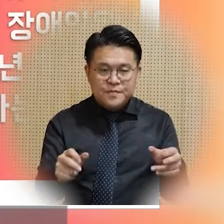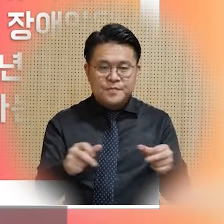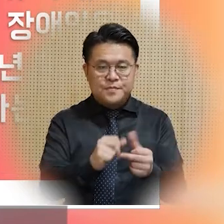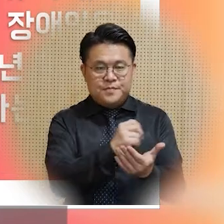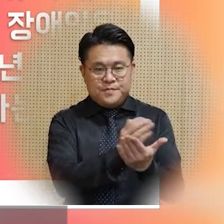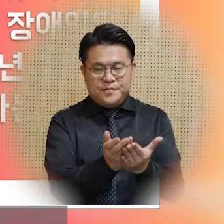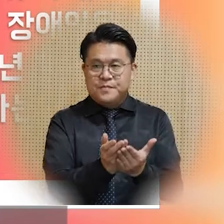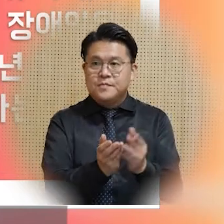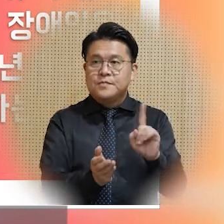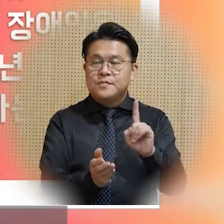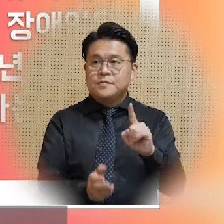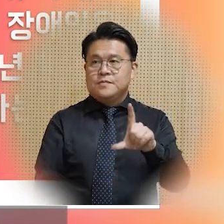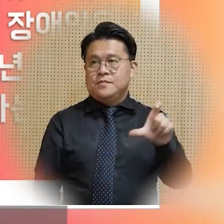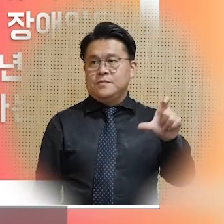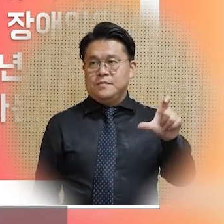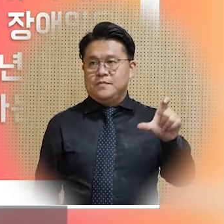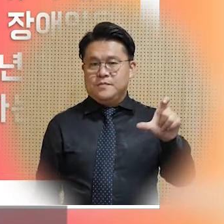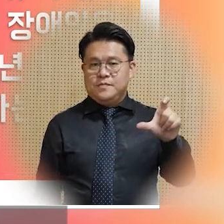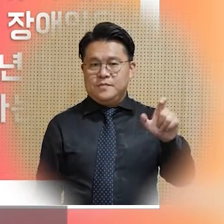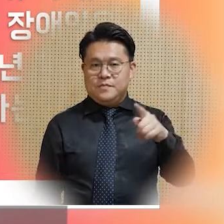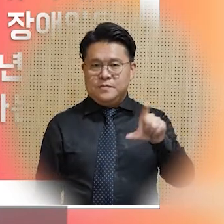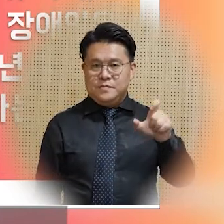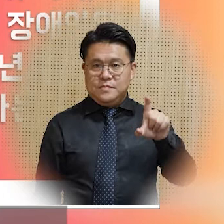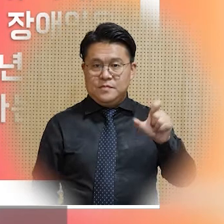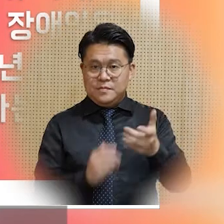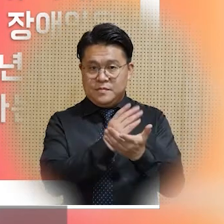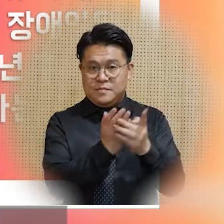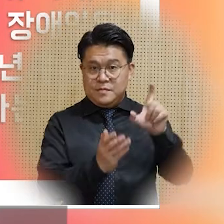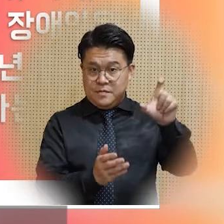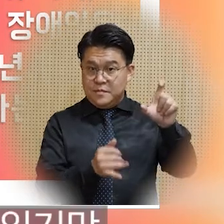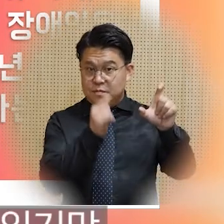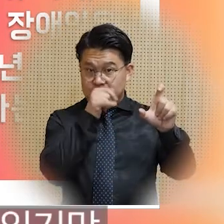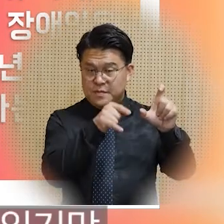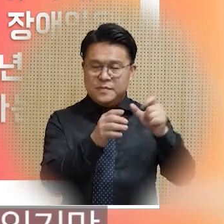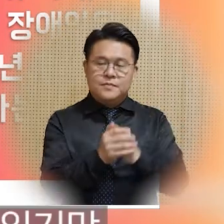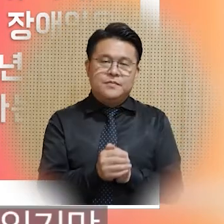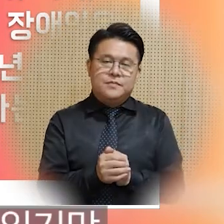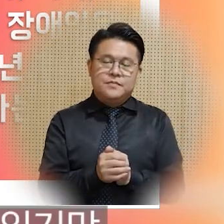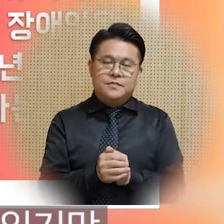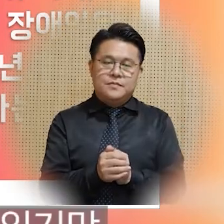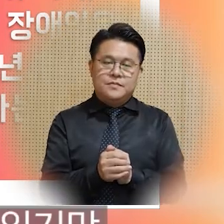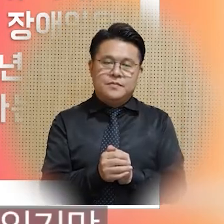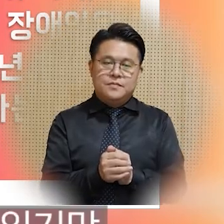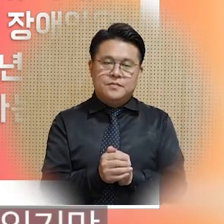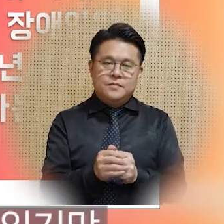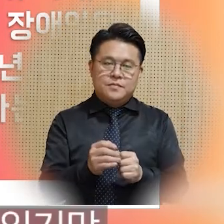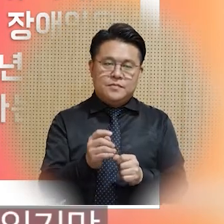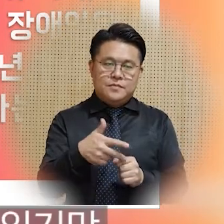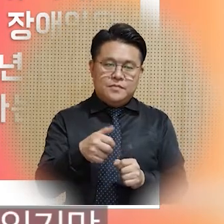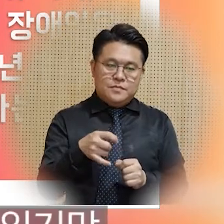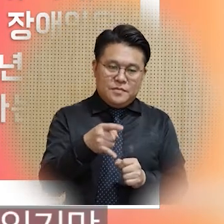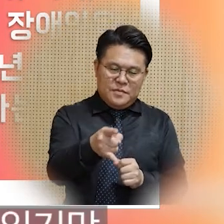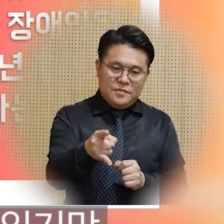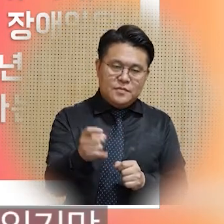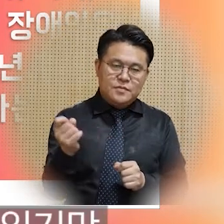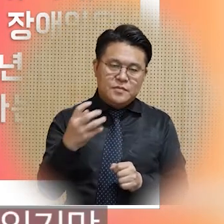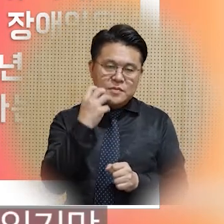장애 유형은 15가지 장애 유형으로는 나눠져 있습니다. 지체장애부터 시작해서